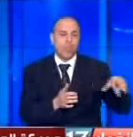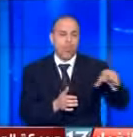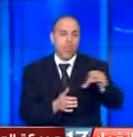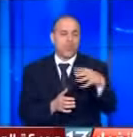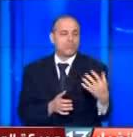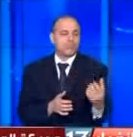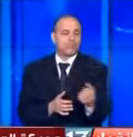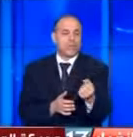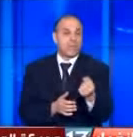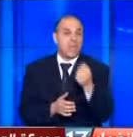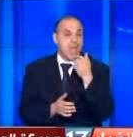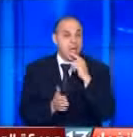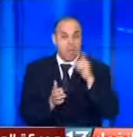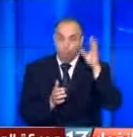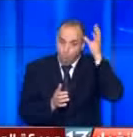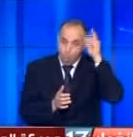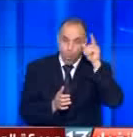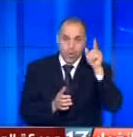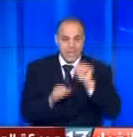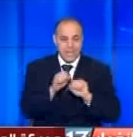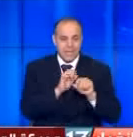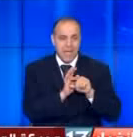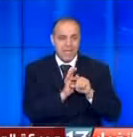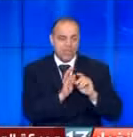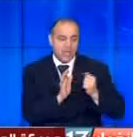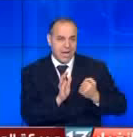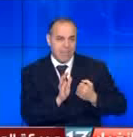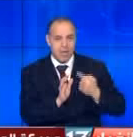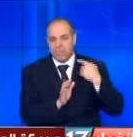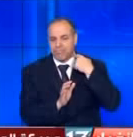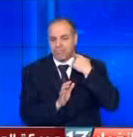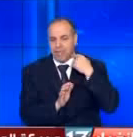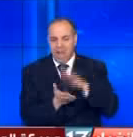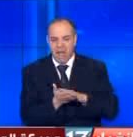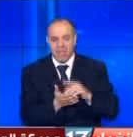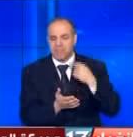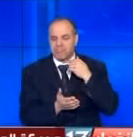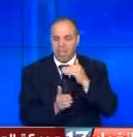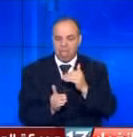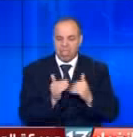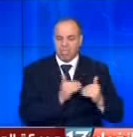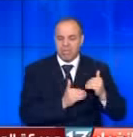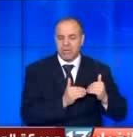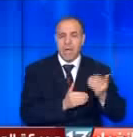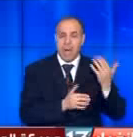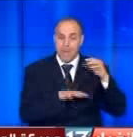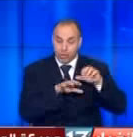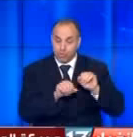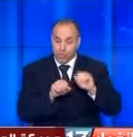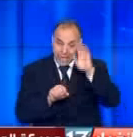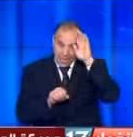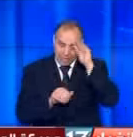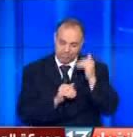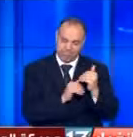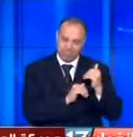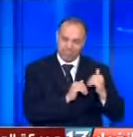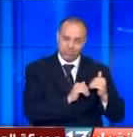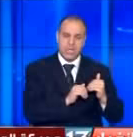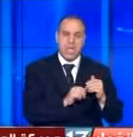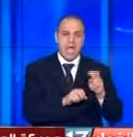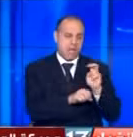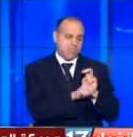تتركز في وادي الفرات، وأن التنظيم الإرهابي يدرس مرحلة ما بعد الخسارة التي تبدو محققة في مدينتي الموصل العراقية